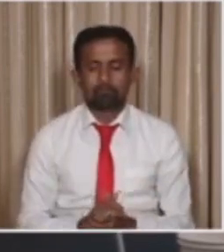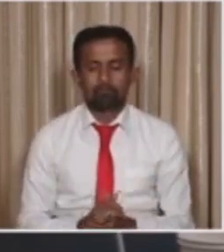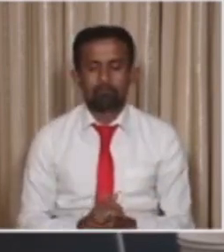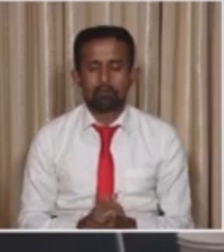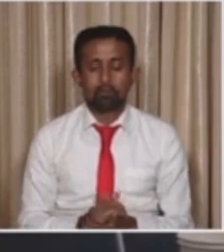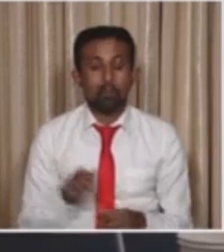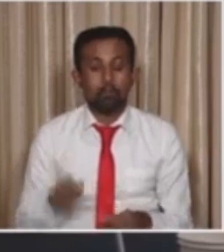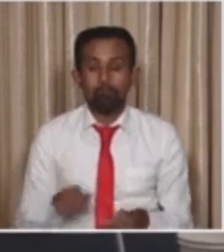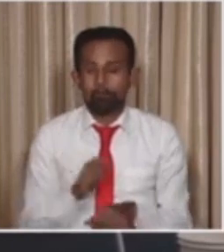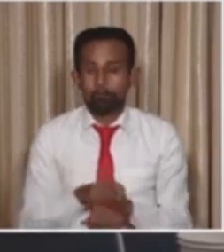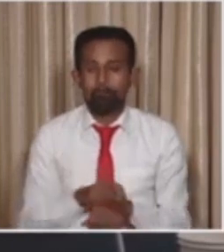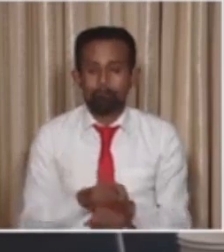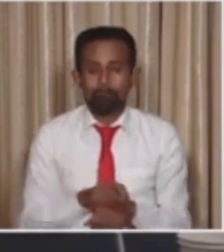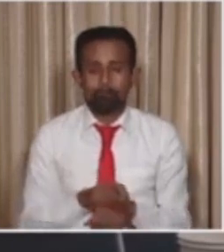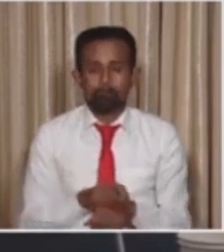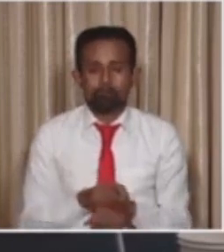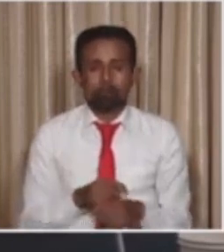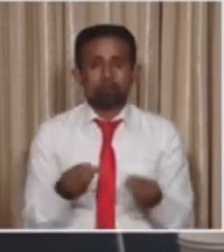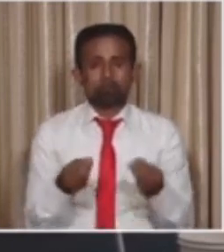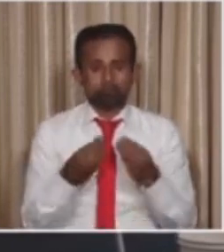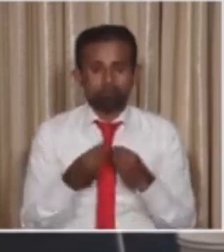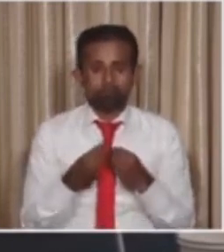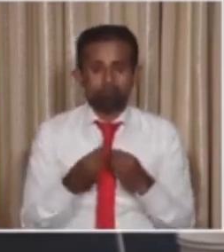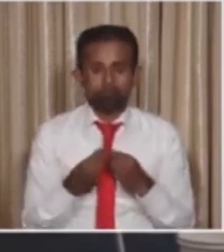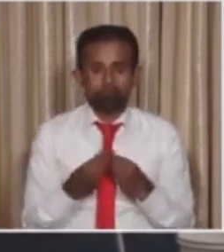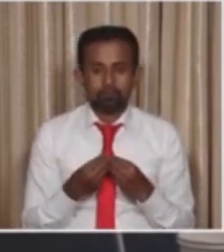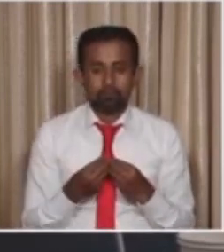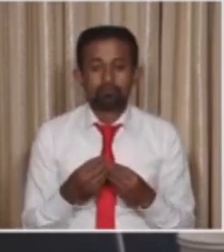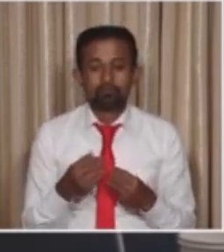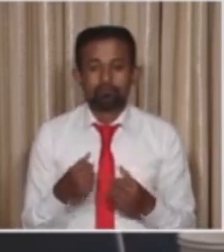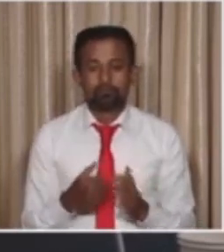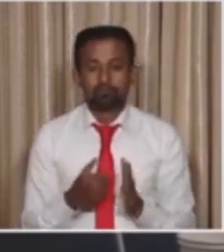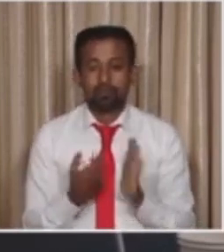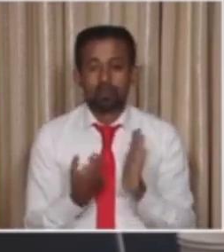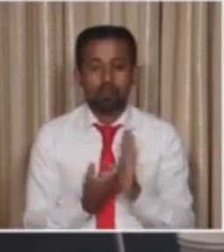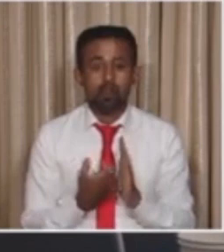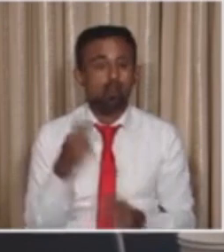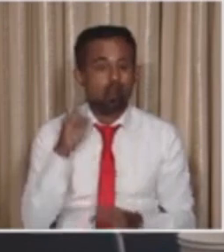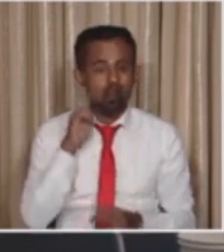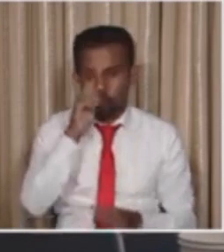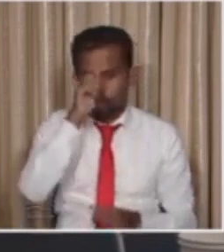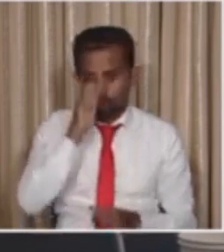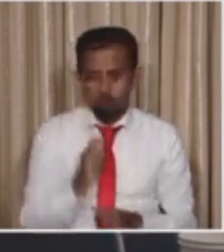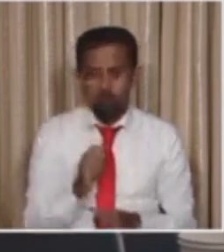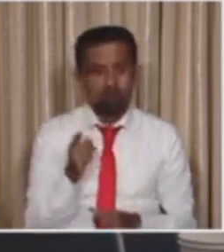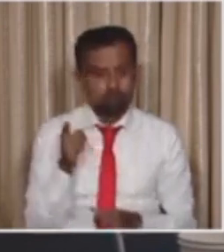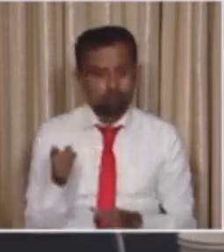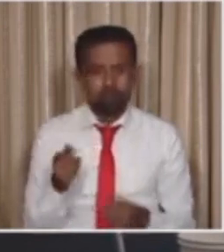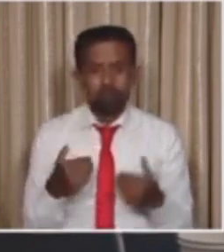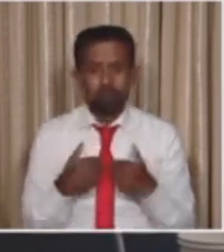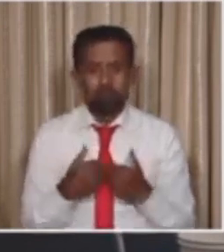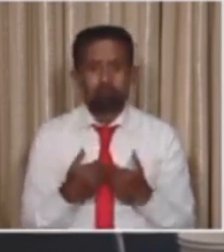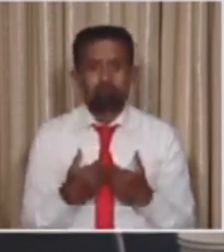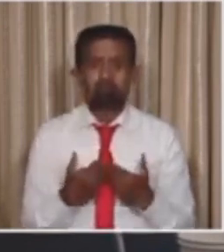நேரத்திலே இதை கொண்டு வருவதற்கான முயற்சியை எடுத்த கௌரவ ரணில் விக்ரமசிங்கே அவர்களுக்கு, ஜனாதிபதி அவர்களுக்கு எங்களது நன்றியை